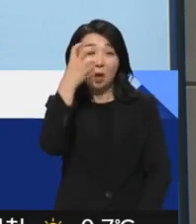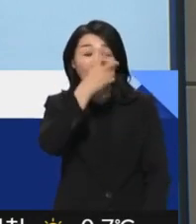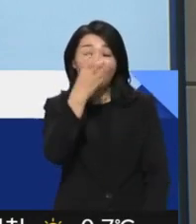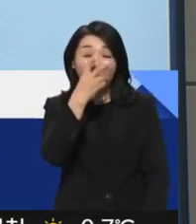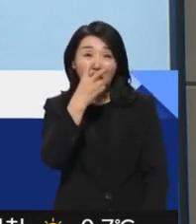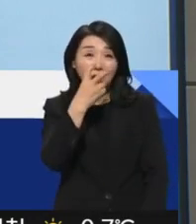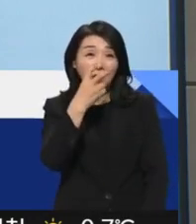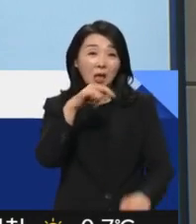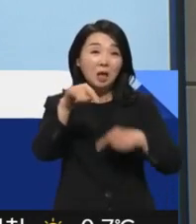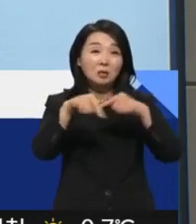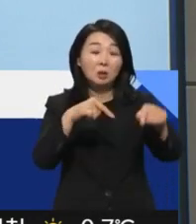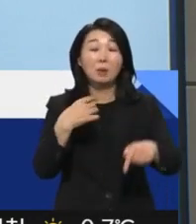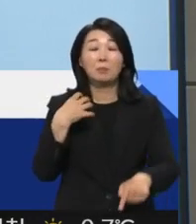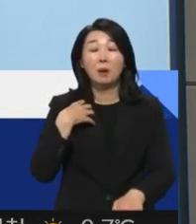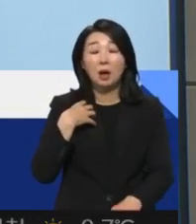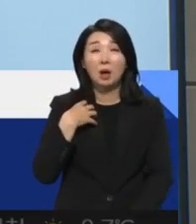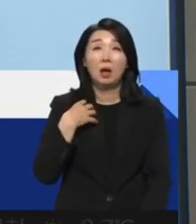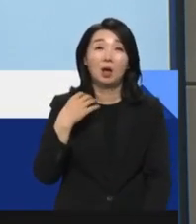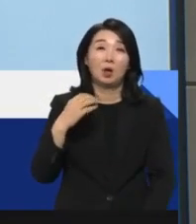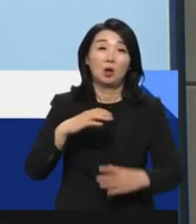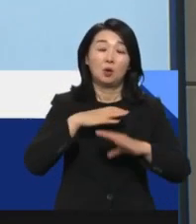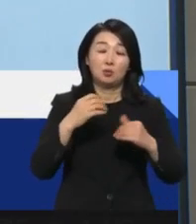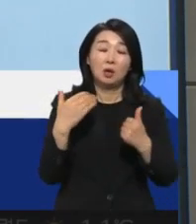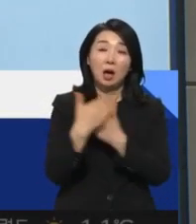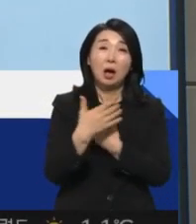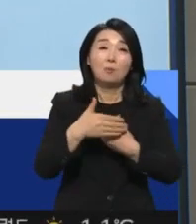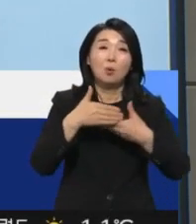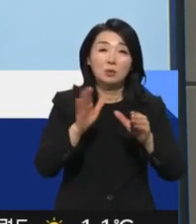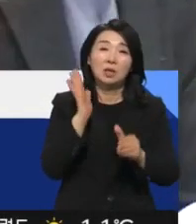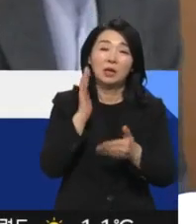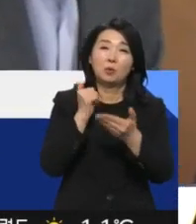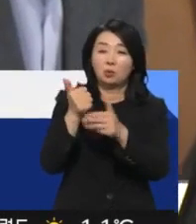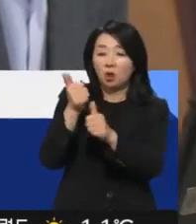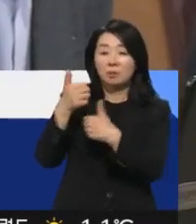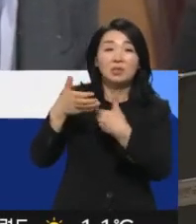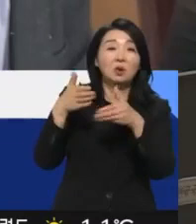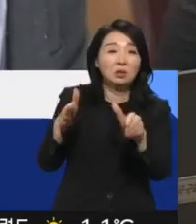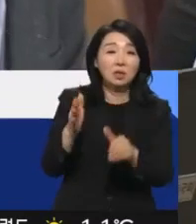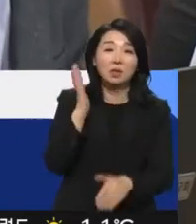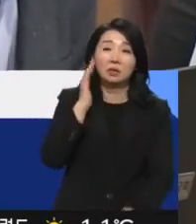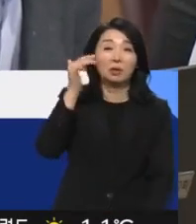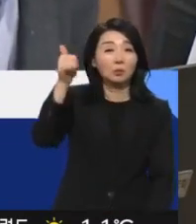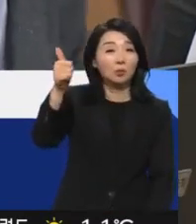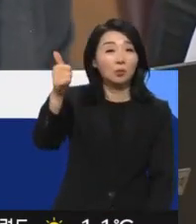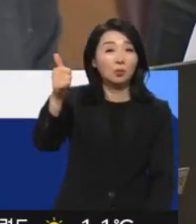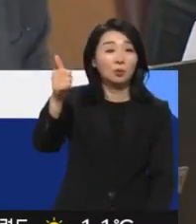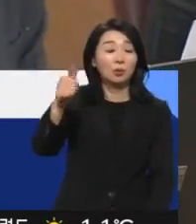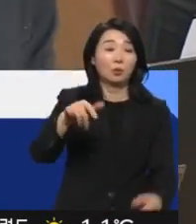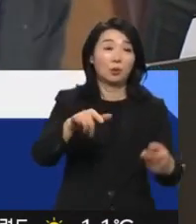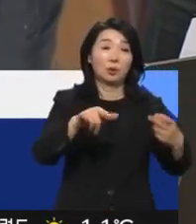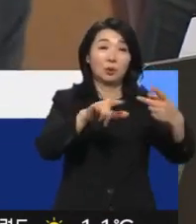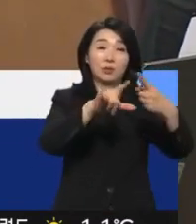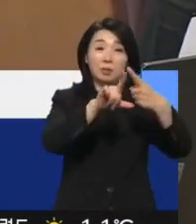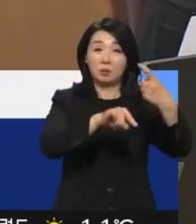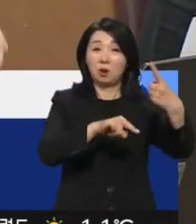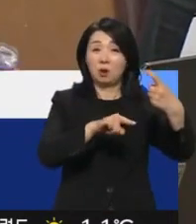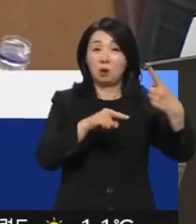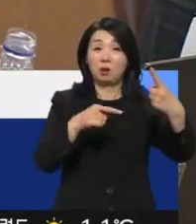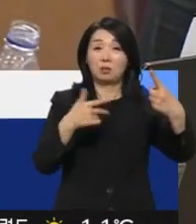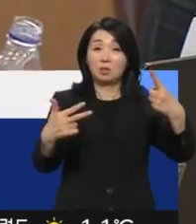국가 안보실과 대통령 비서실이라고 명시돼 있습니다. 대통령께서 11월 7일